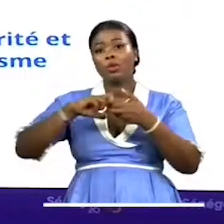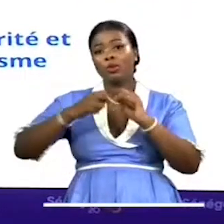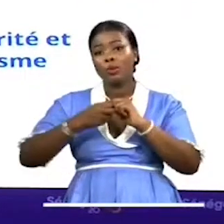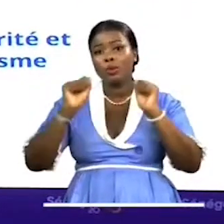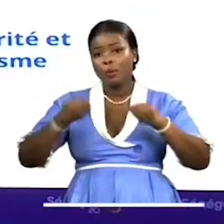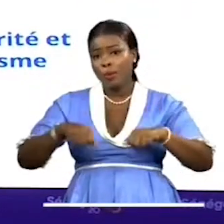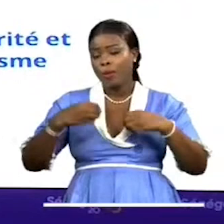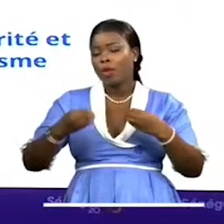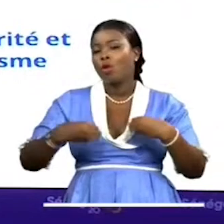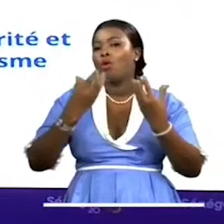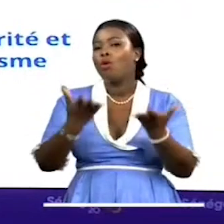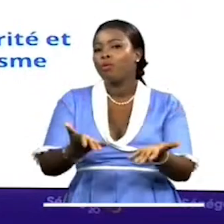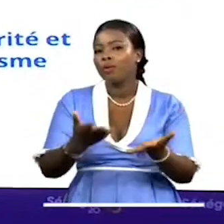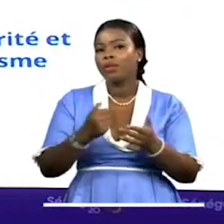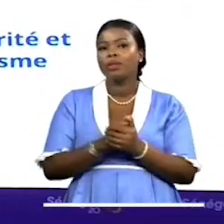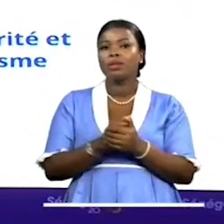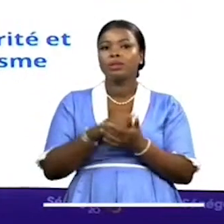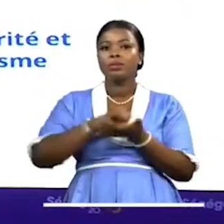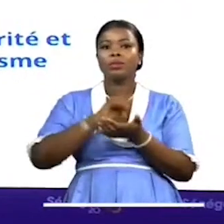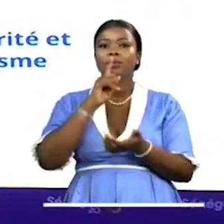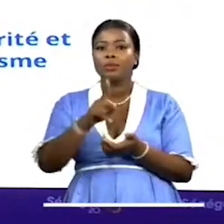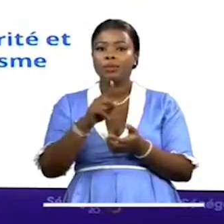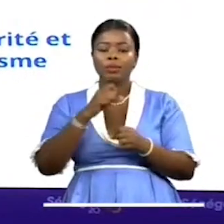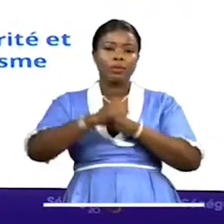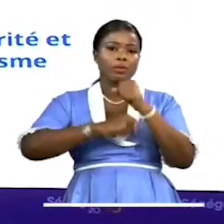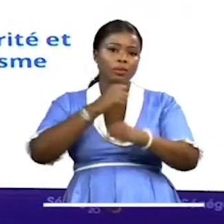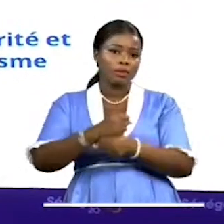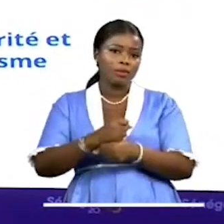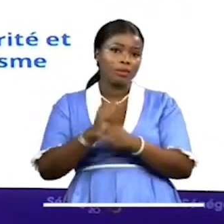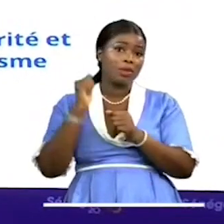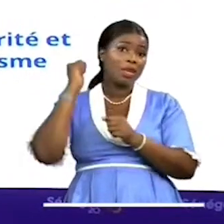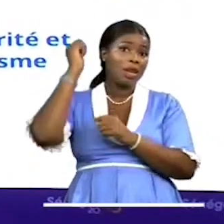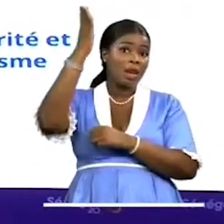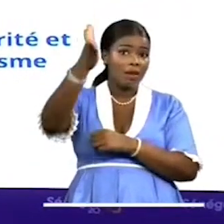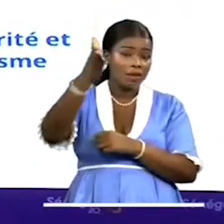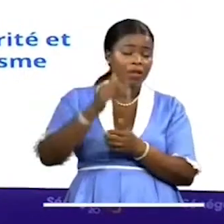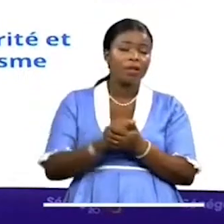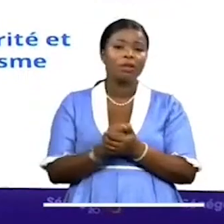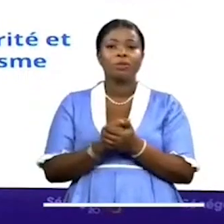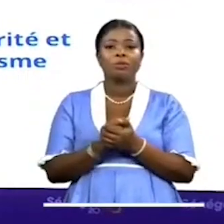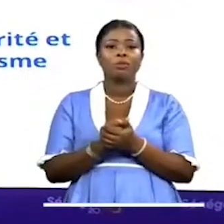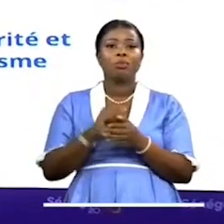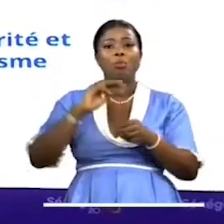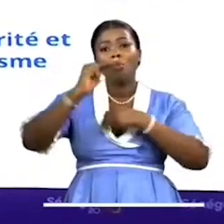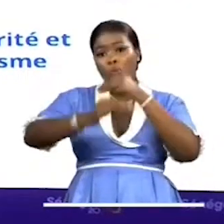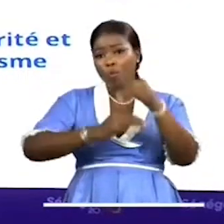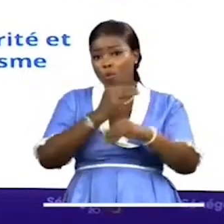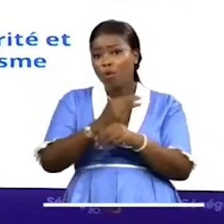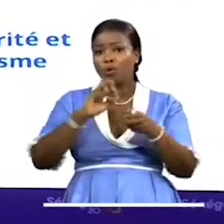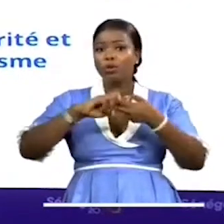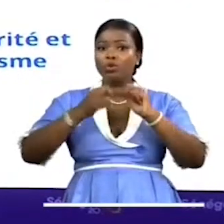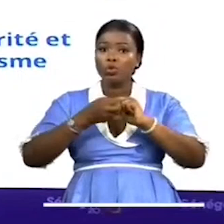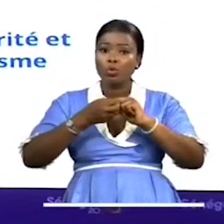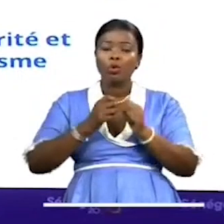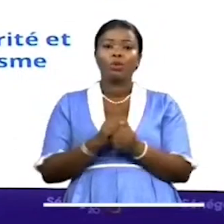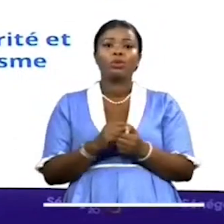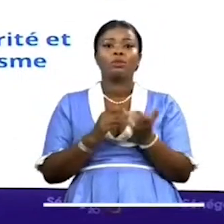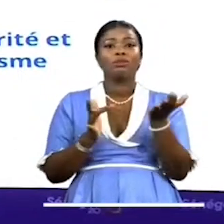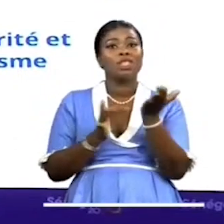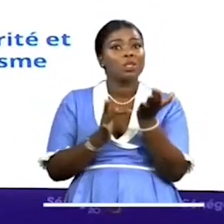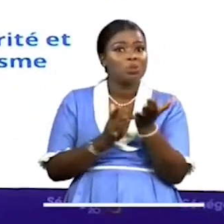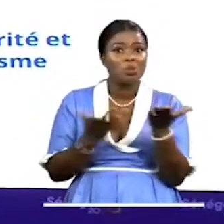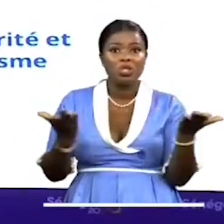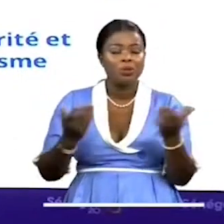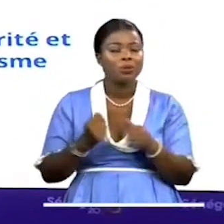peut offrir ces ces années et nécessairement à l'avenir le monde de demain c'est le monde du numérique également c'est une opporté important